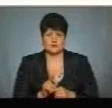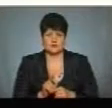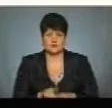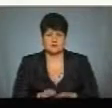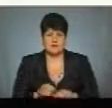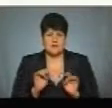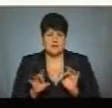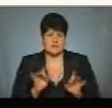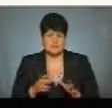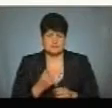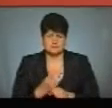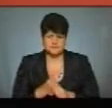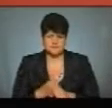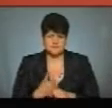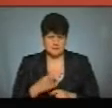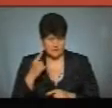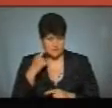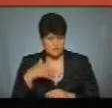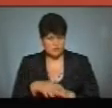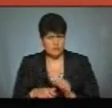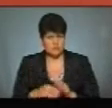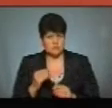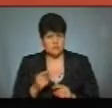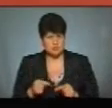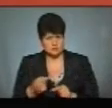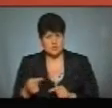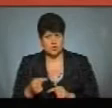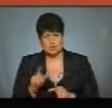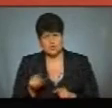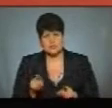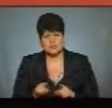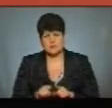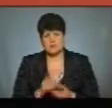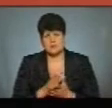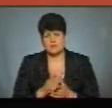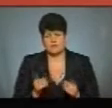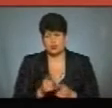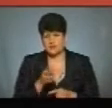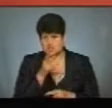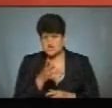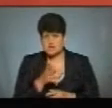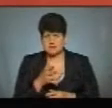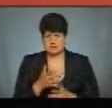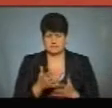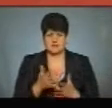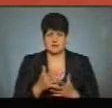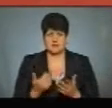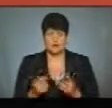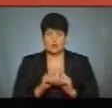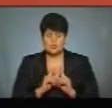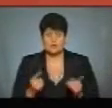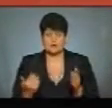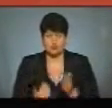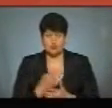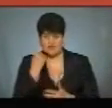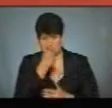розкачатися. Для свідомого вибору громадян це ж також мінус. Тобто людина має визначитись також досить короткий час, враховуючи нові лиця, які зараз хочуть